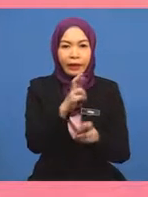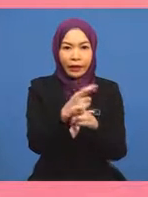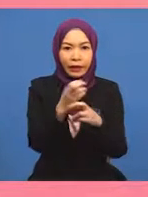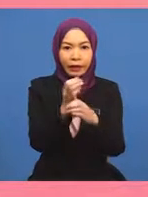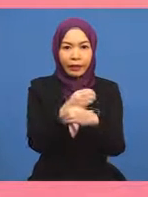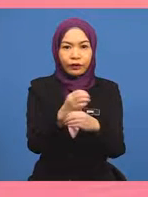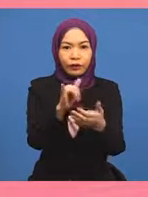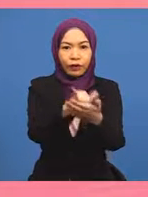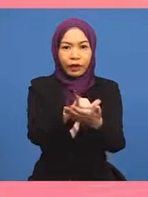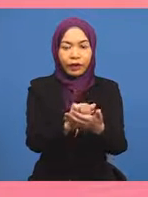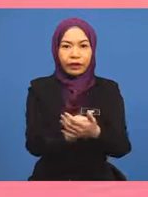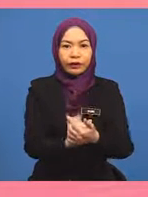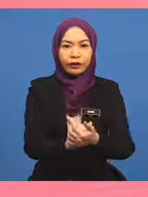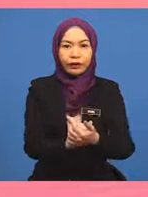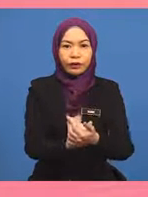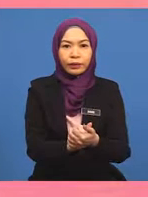Iaitu